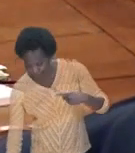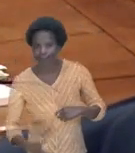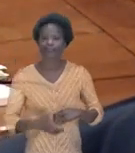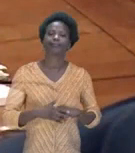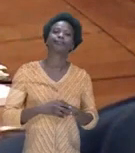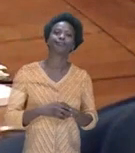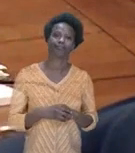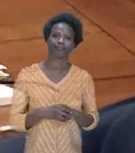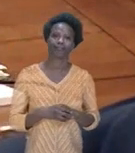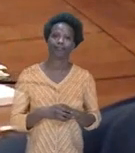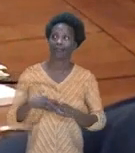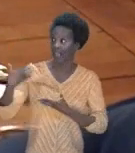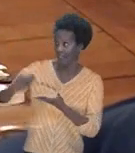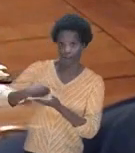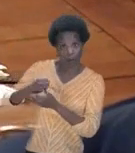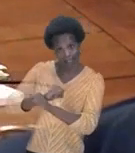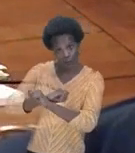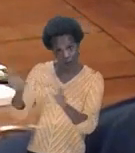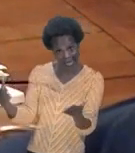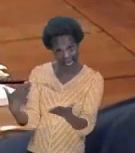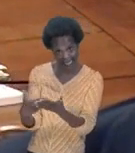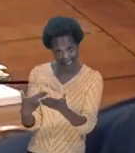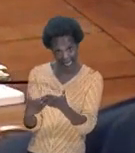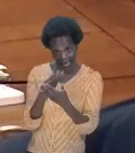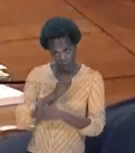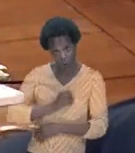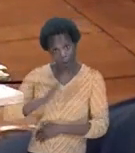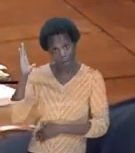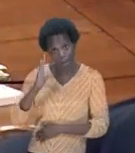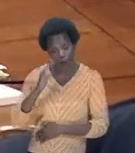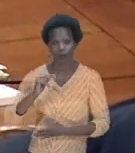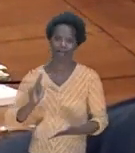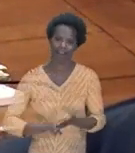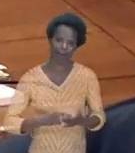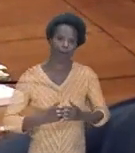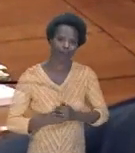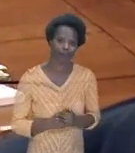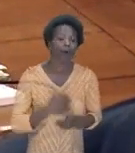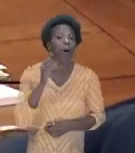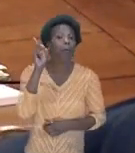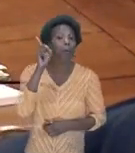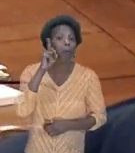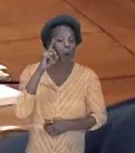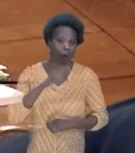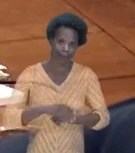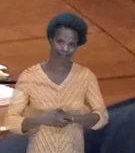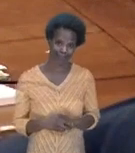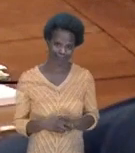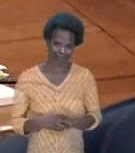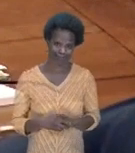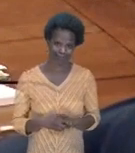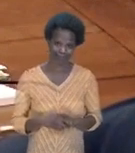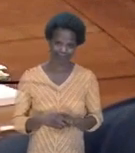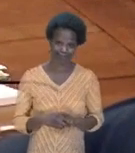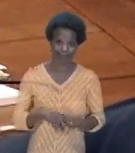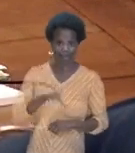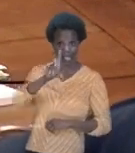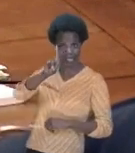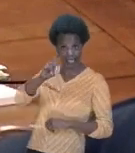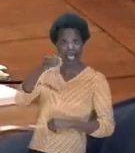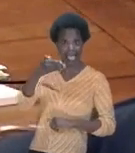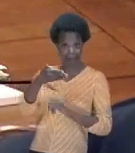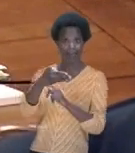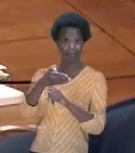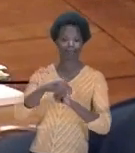Cette transparence, elle est d'autant plus de mise que dans la DM étudiée